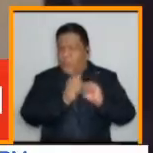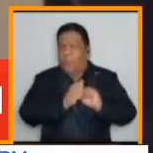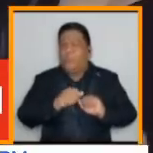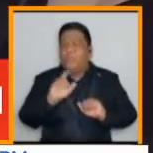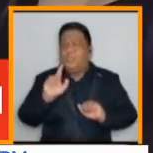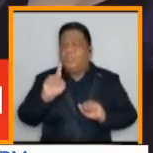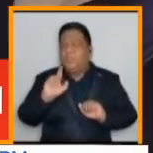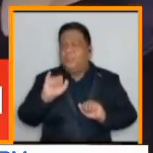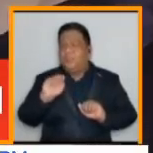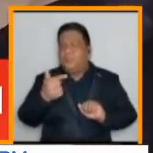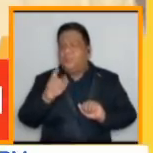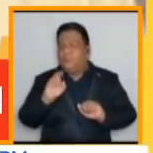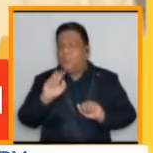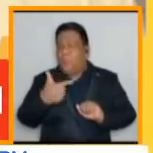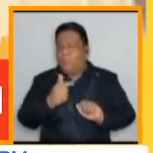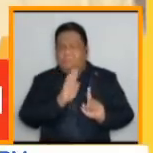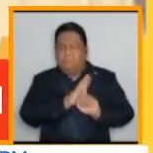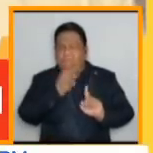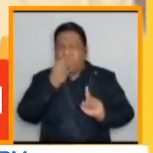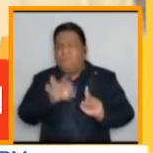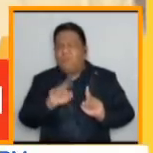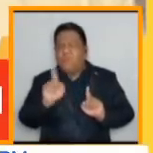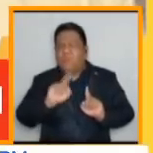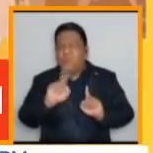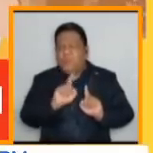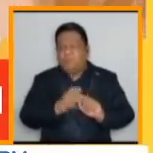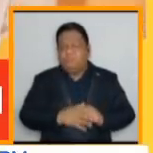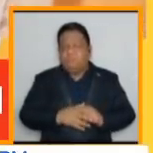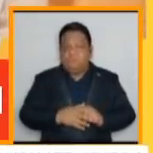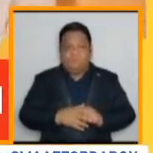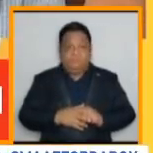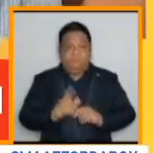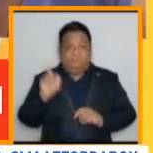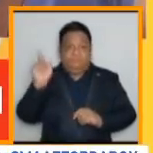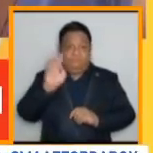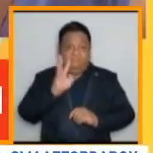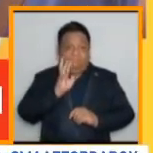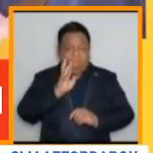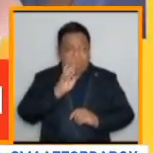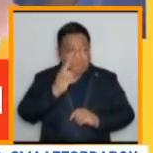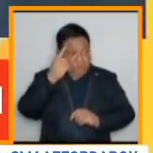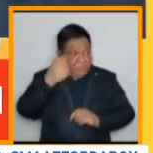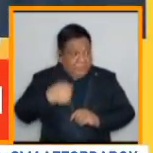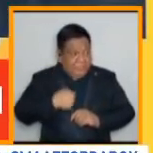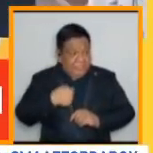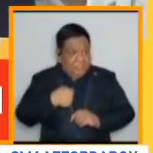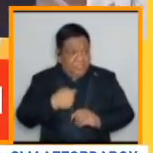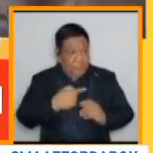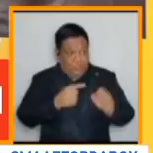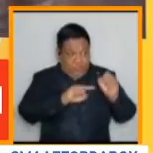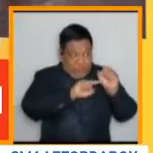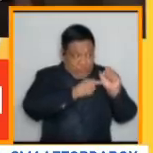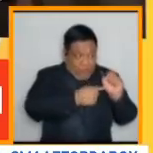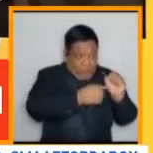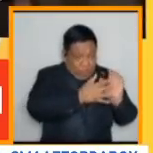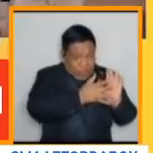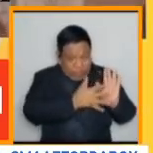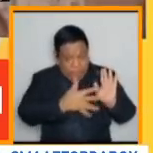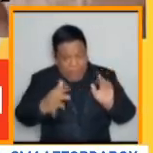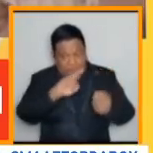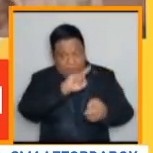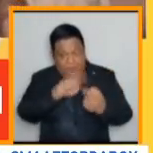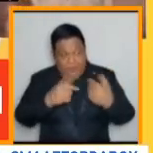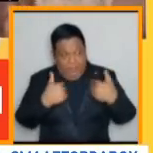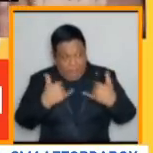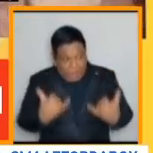niya? Para sa akin siguro, simula umpisa hanggang huli na may anak kami hanggang ngayon ay lahat yung gusto